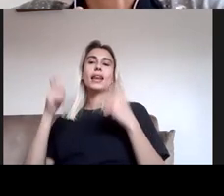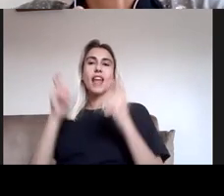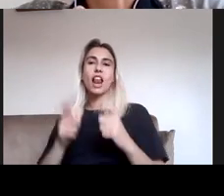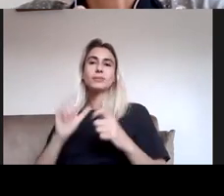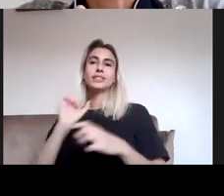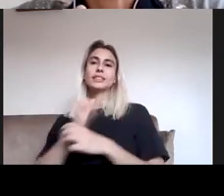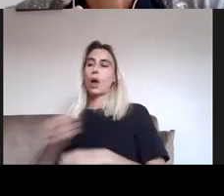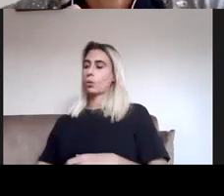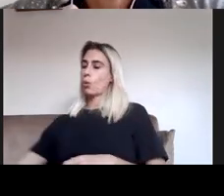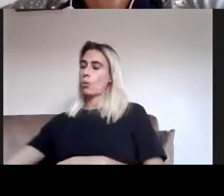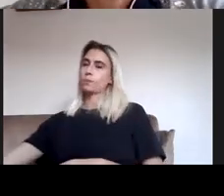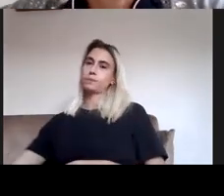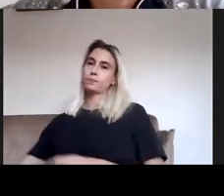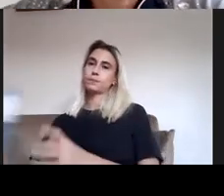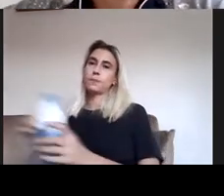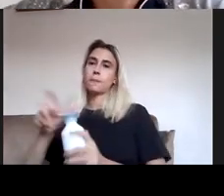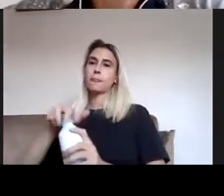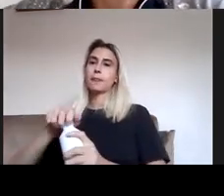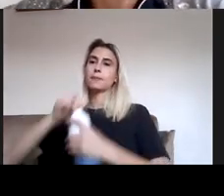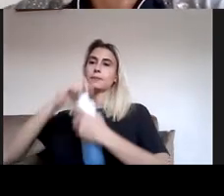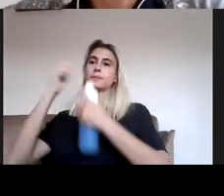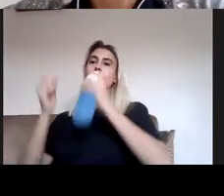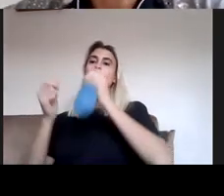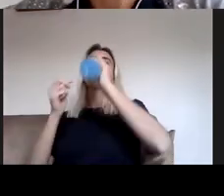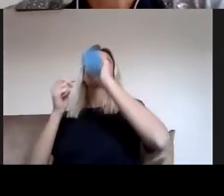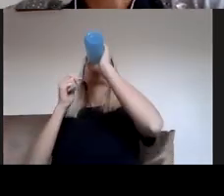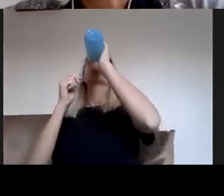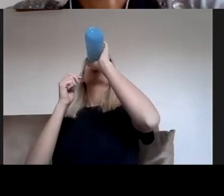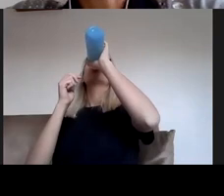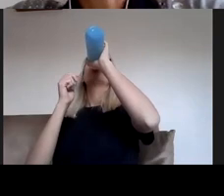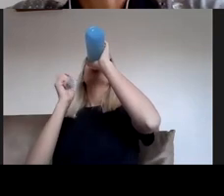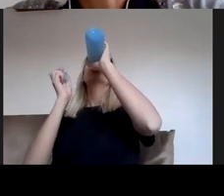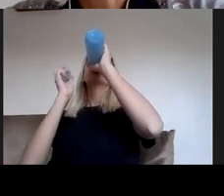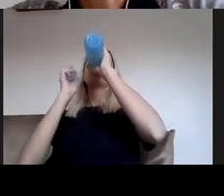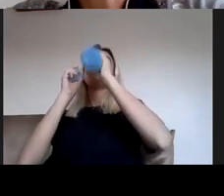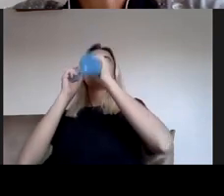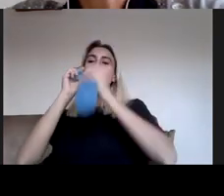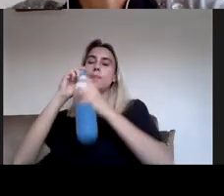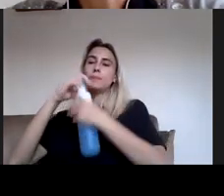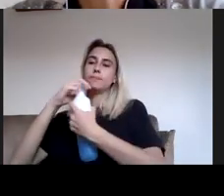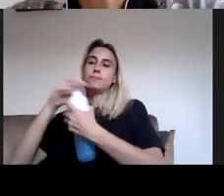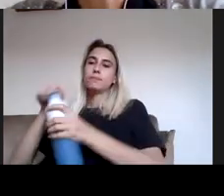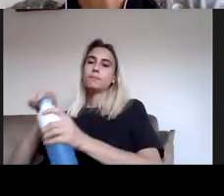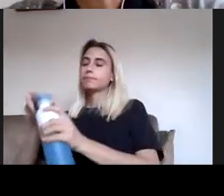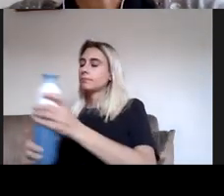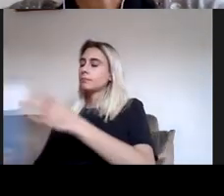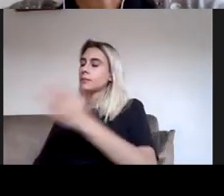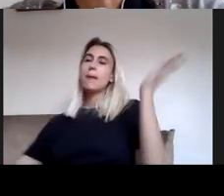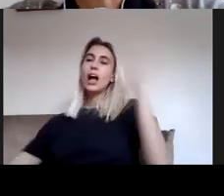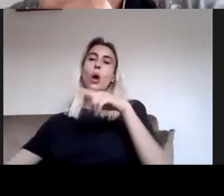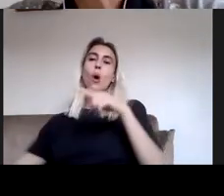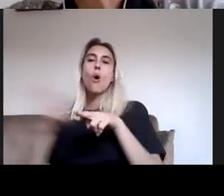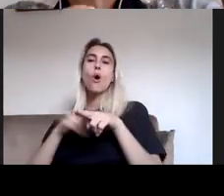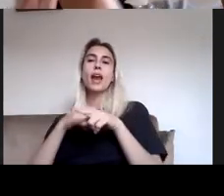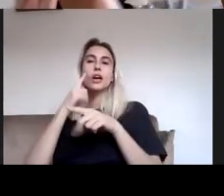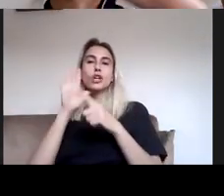sağlıyor. Evet, şimdi yine bir başka örnek göstermek istiyorum. Burada da biraz